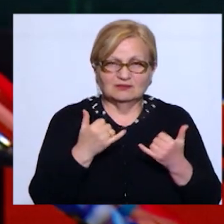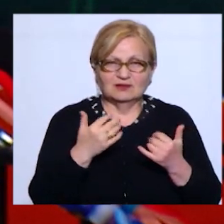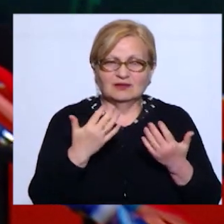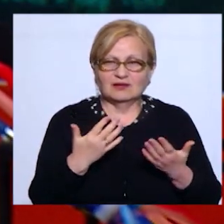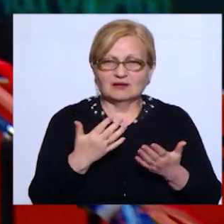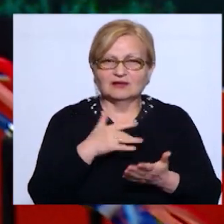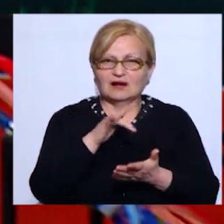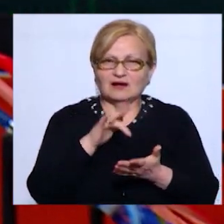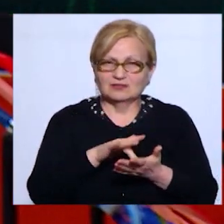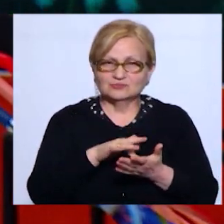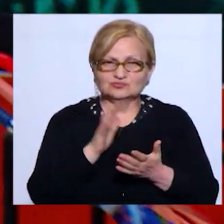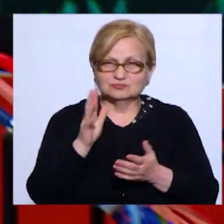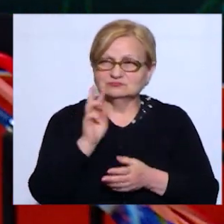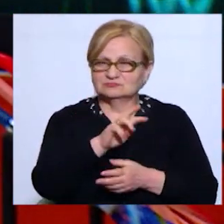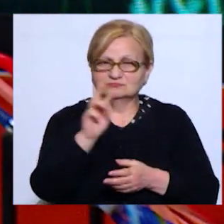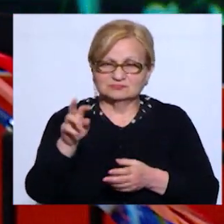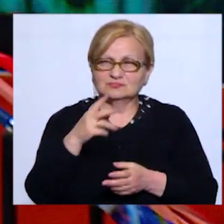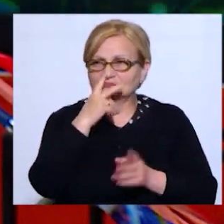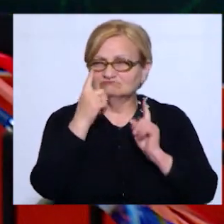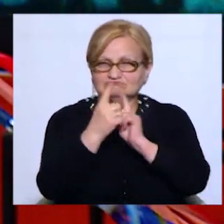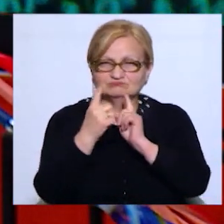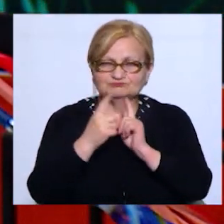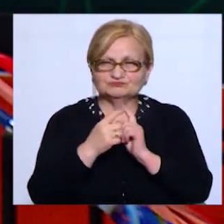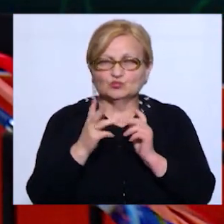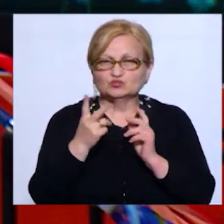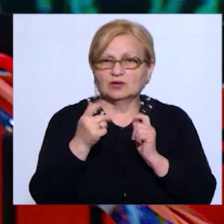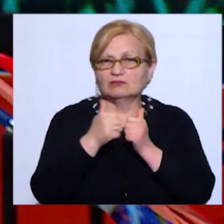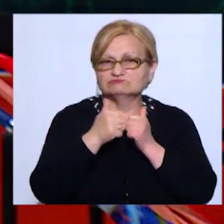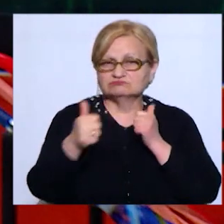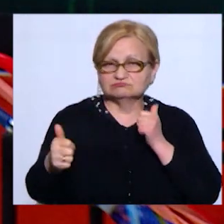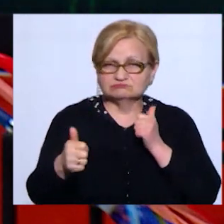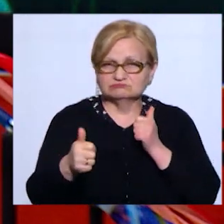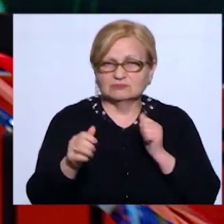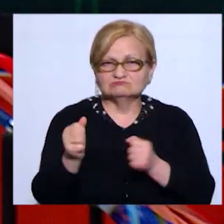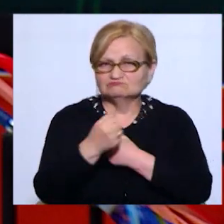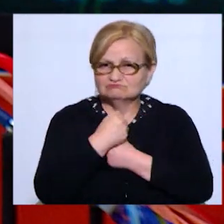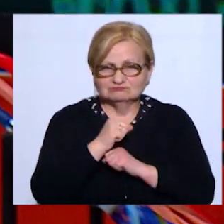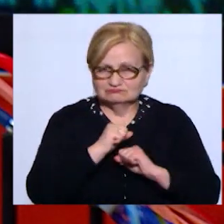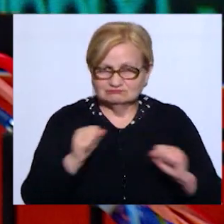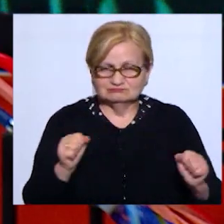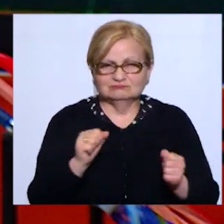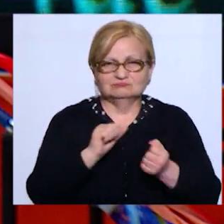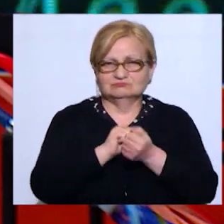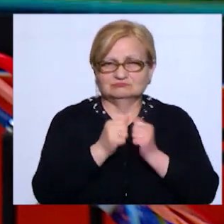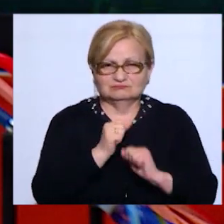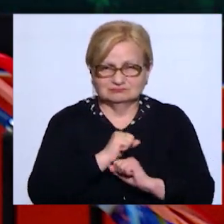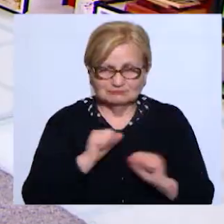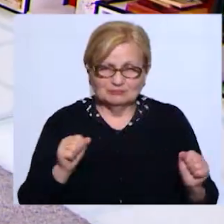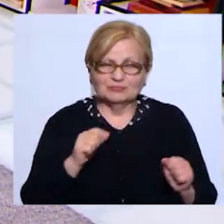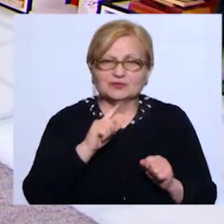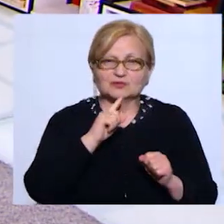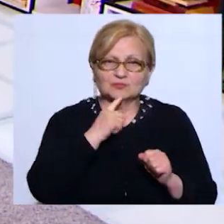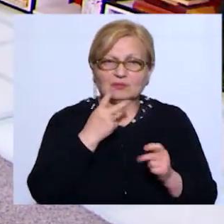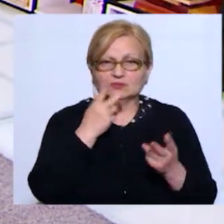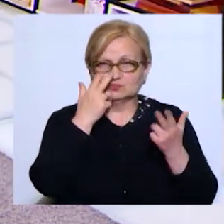ქალაქში დავიწყებთ გასვლას და ერთმანეთის ნახვას, ცოტა დისტანცია უნდა დავიცვათ ხოლმე, მაინც ამას უნდა შევეჩვიოთ, ჩვენთვის ძალიან რთულია, მაგრამ